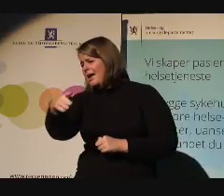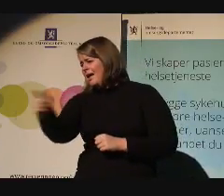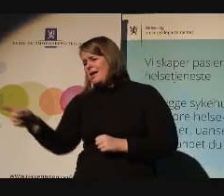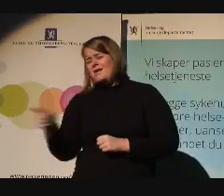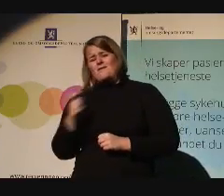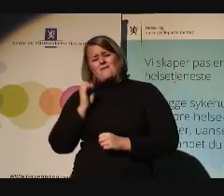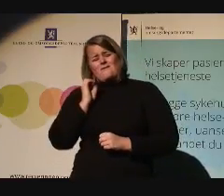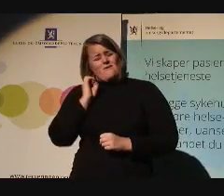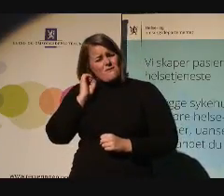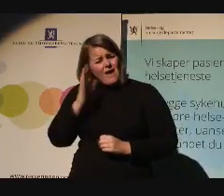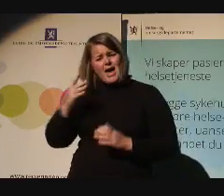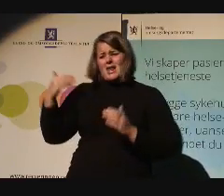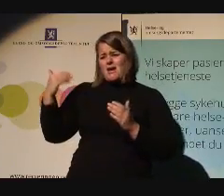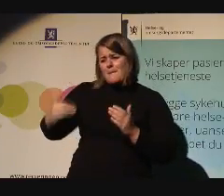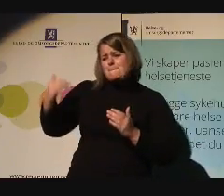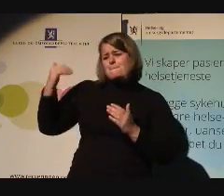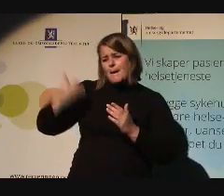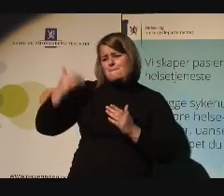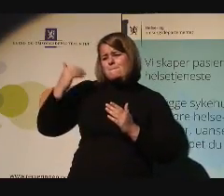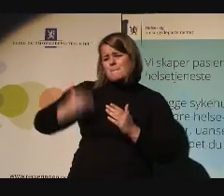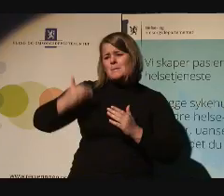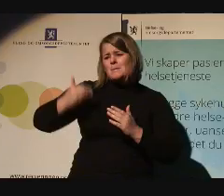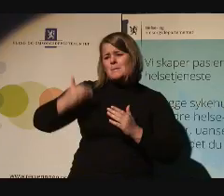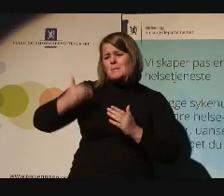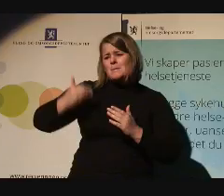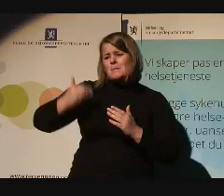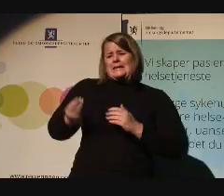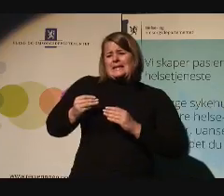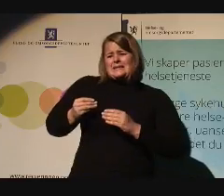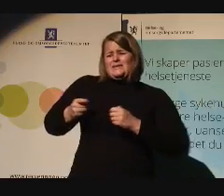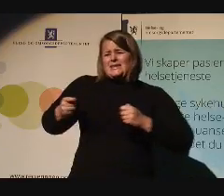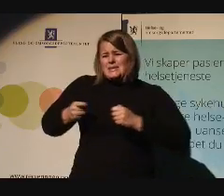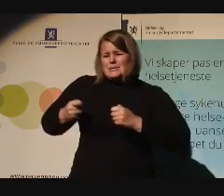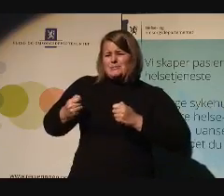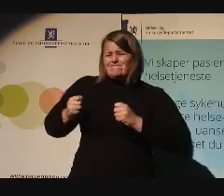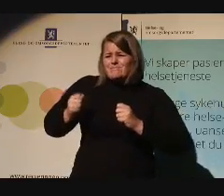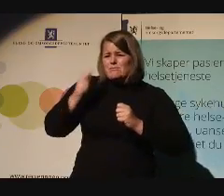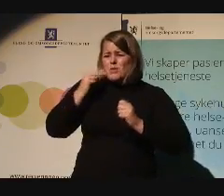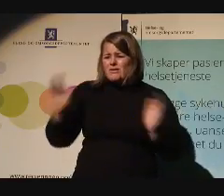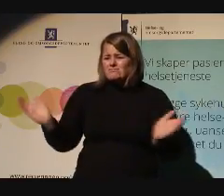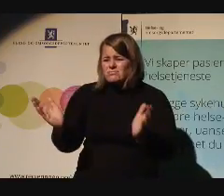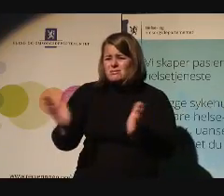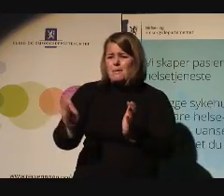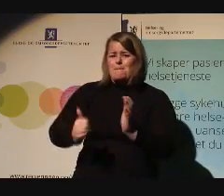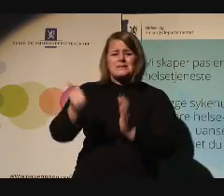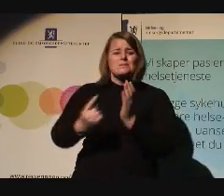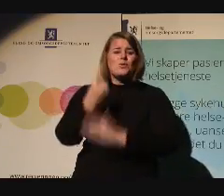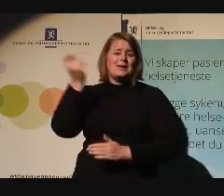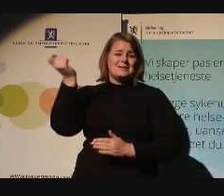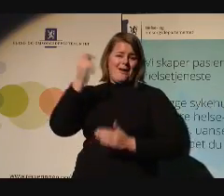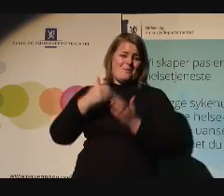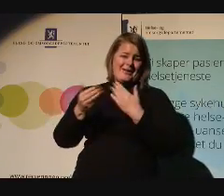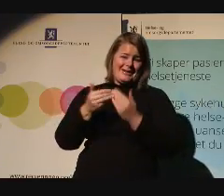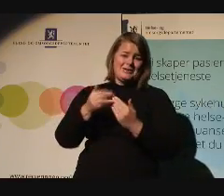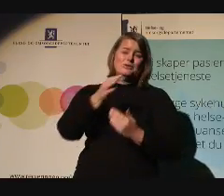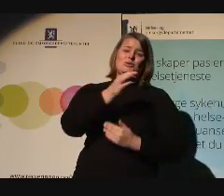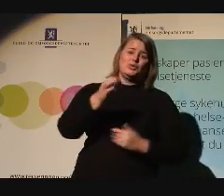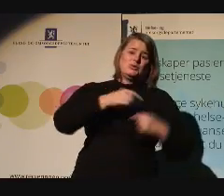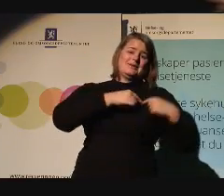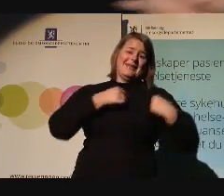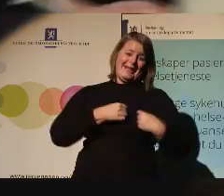hver eneste dag strekker seg langt for å gi våre pasienter en best mulig slagbehandling. Tusen hjertelig takk.